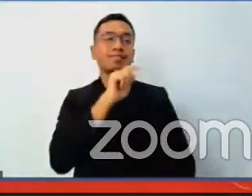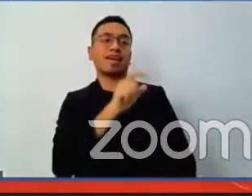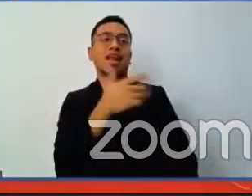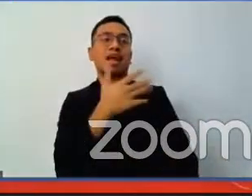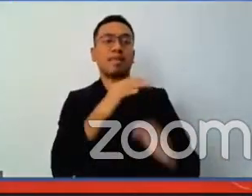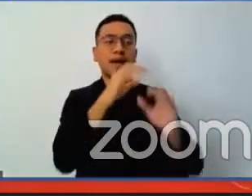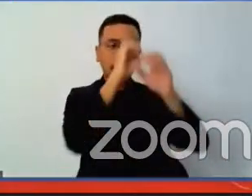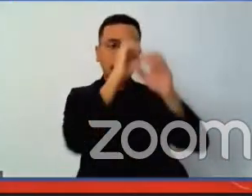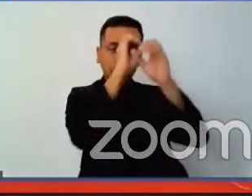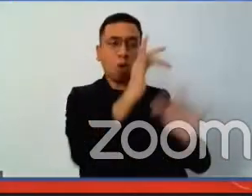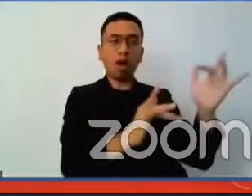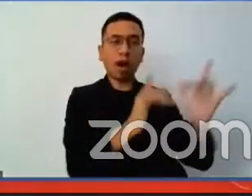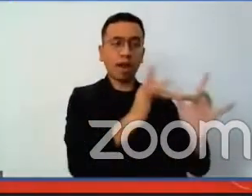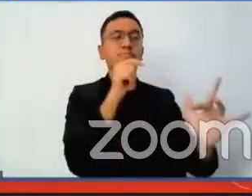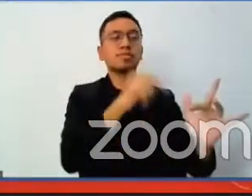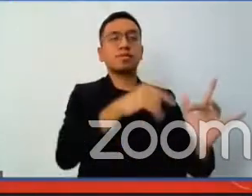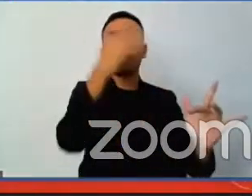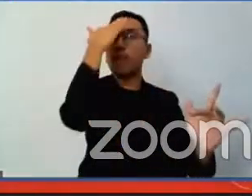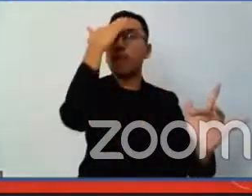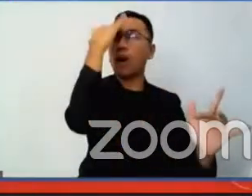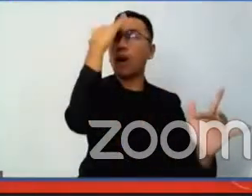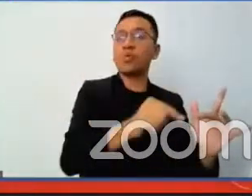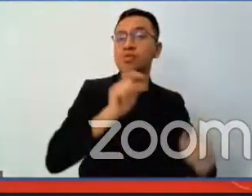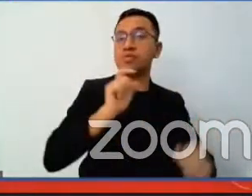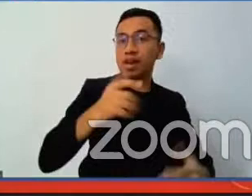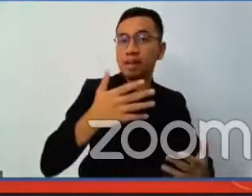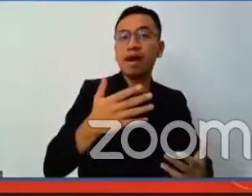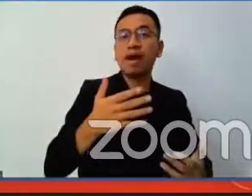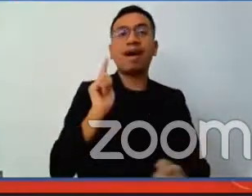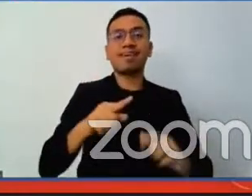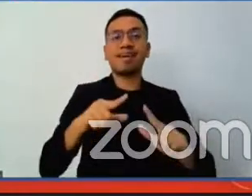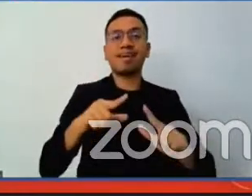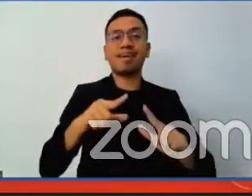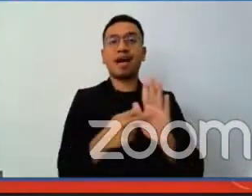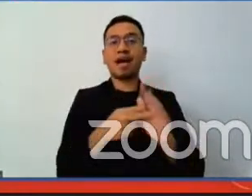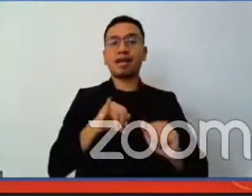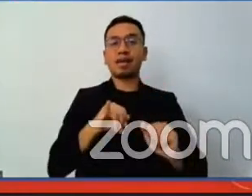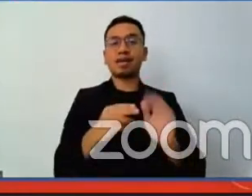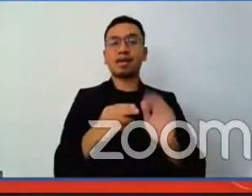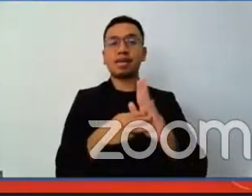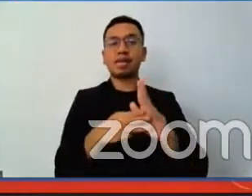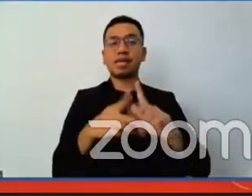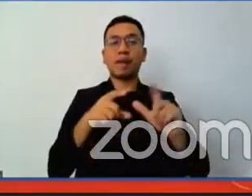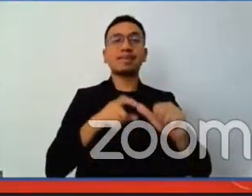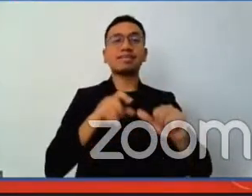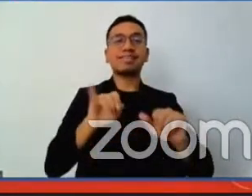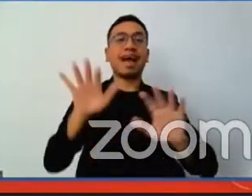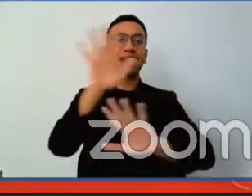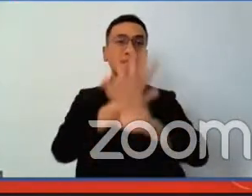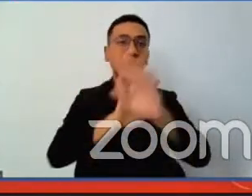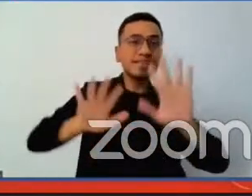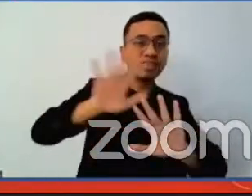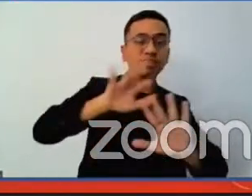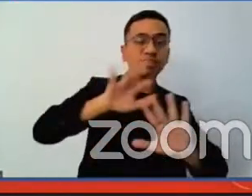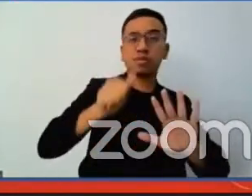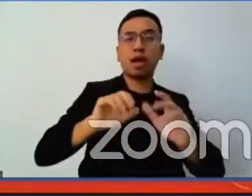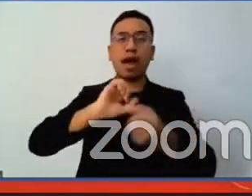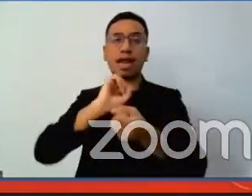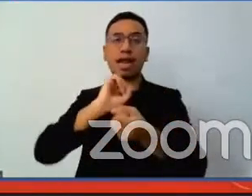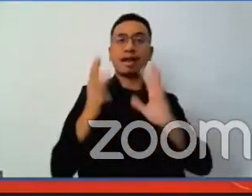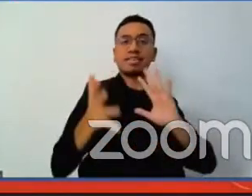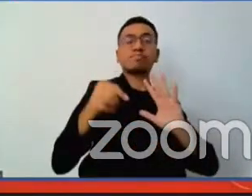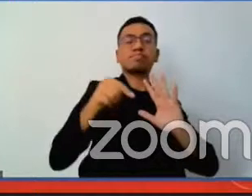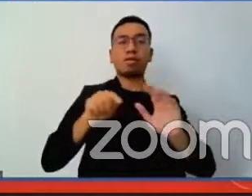ilmu pengetahuan melalui animasi yang dapat meningkatkan pemahaman dari konsep ilmiah yang abstrak. Untuk